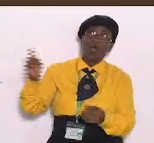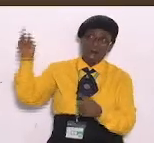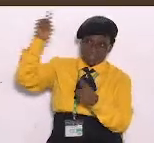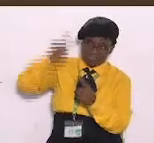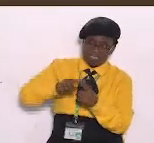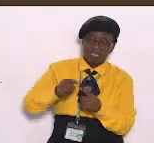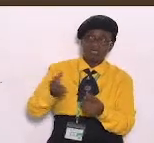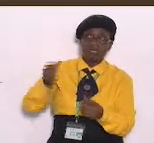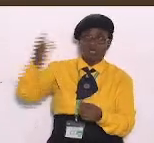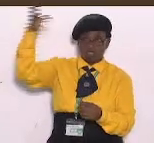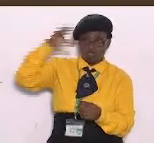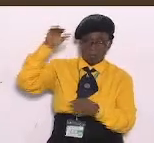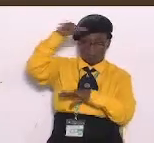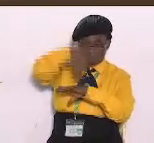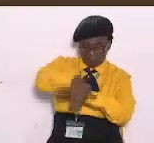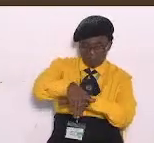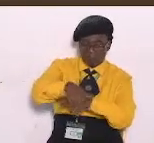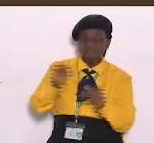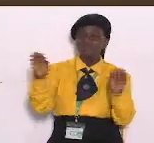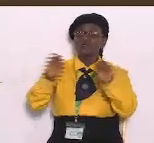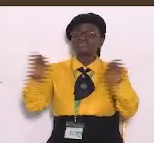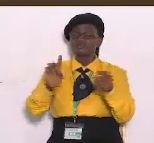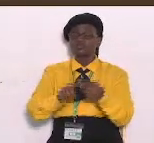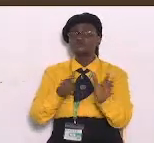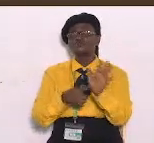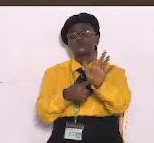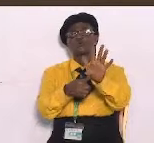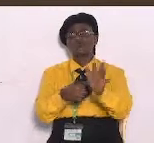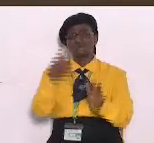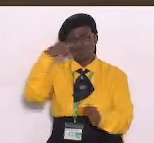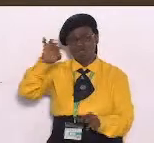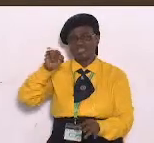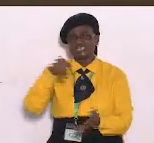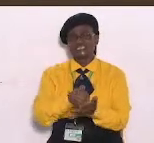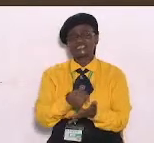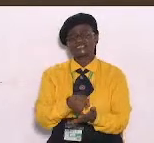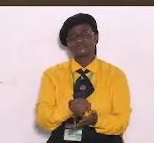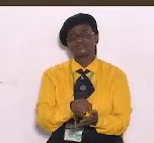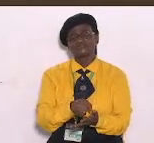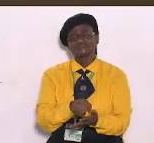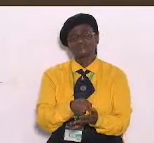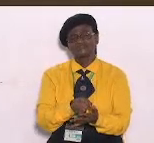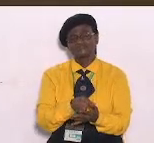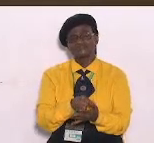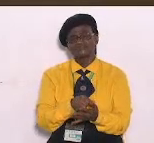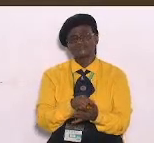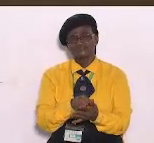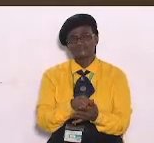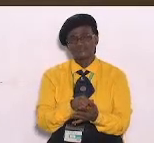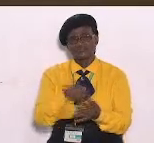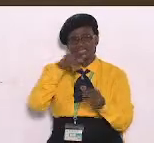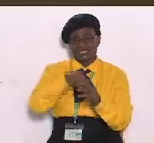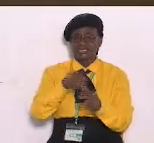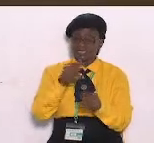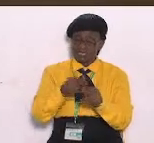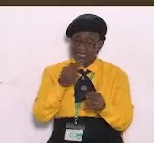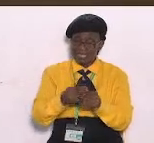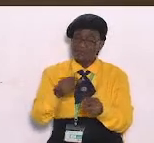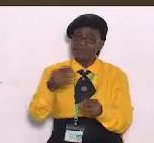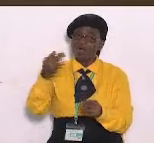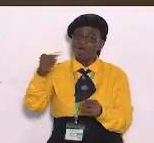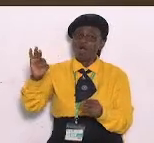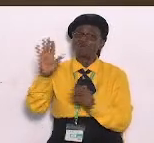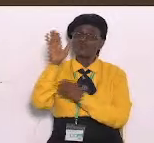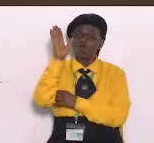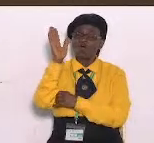de deux paquets de ciment dans les deux épaules du matin jusqu'au soir mais il y avait rien à montrer comme sucè